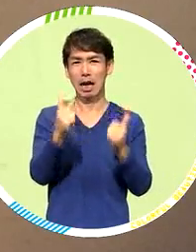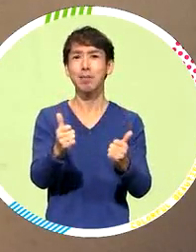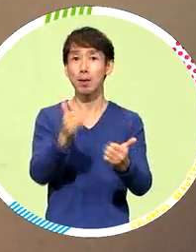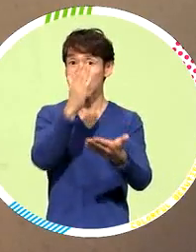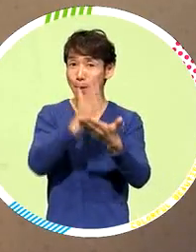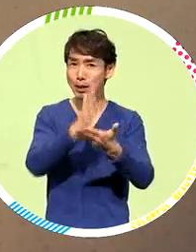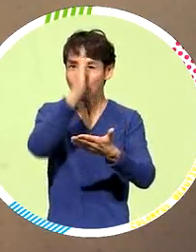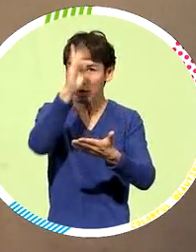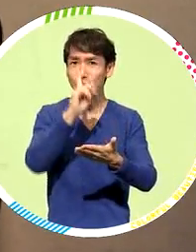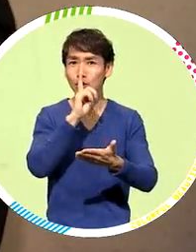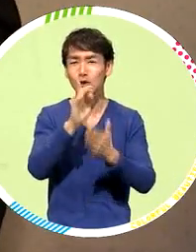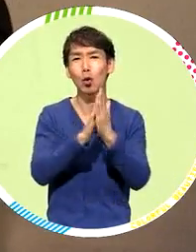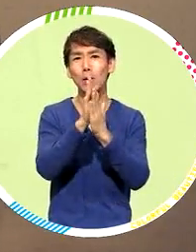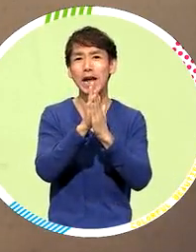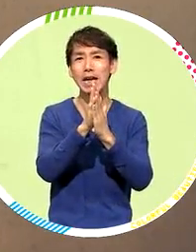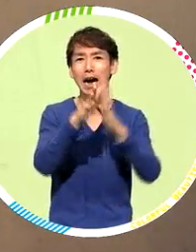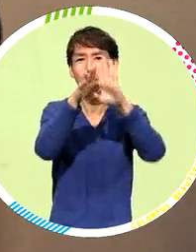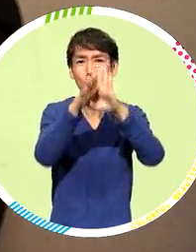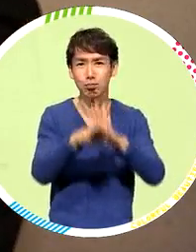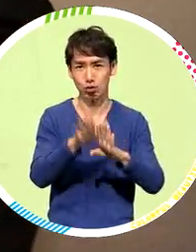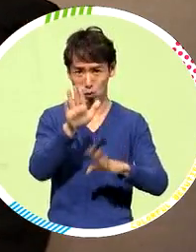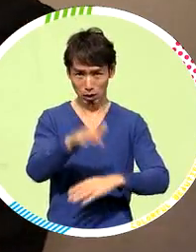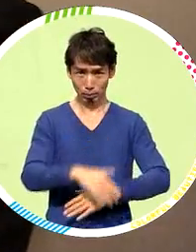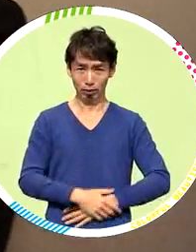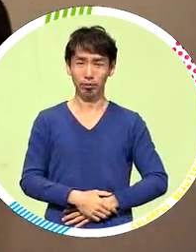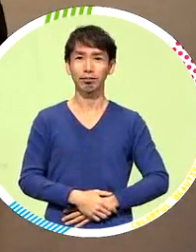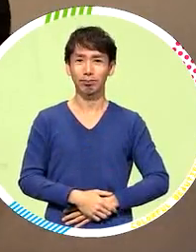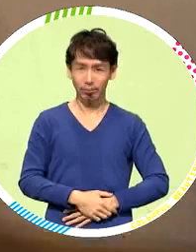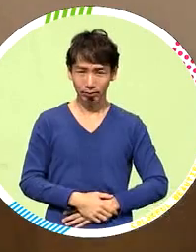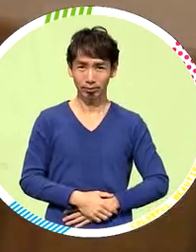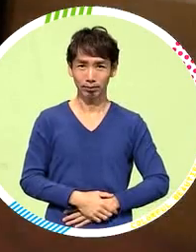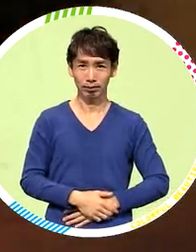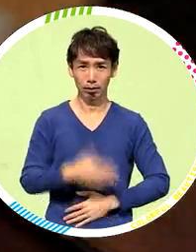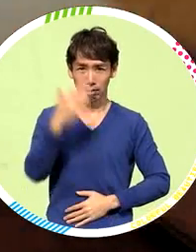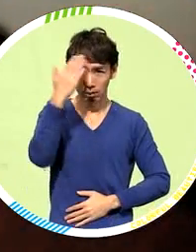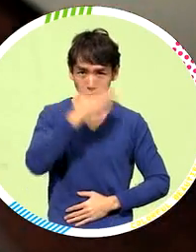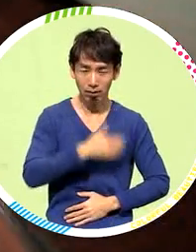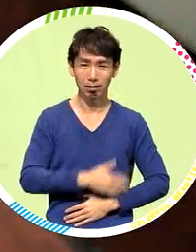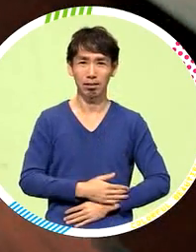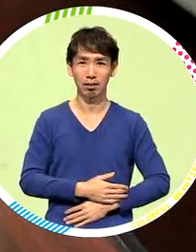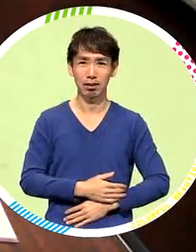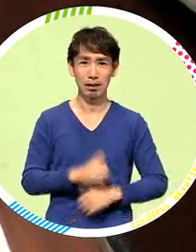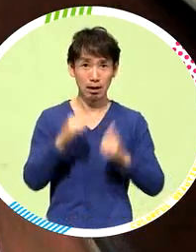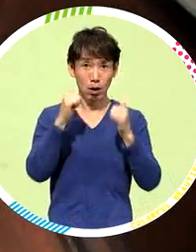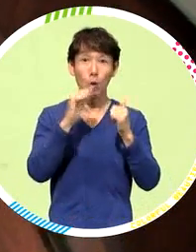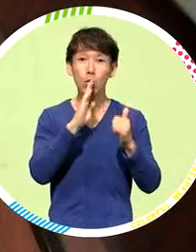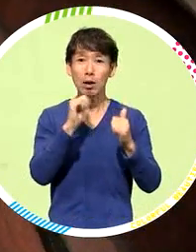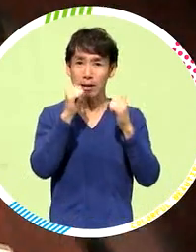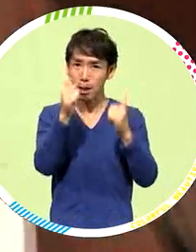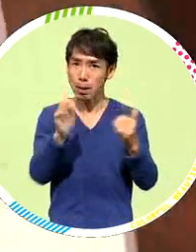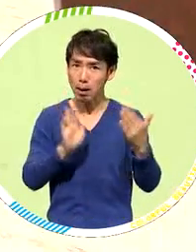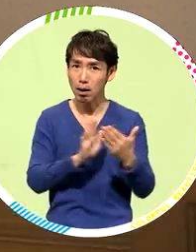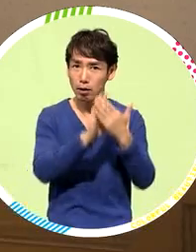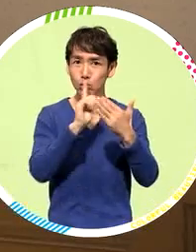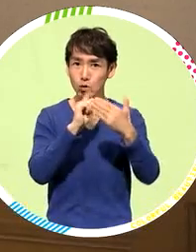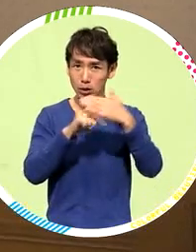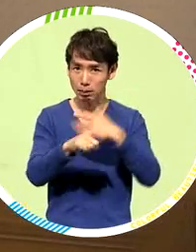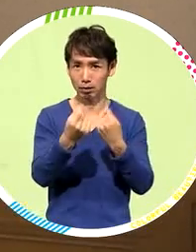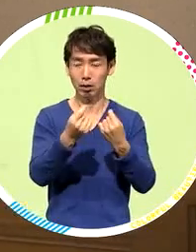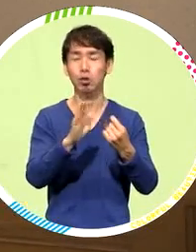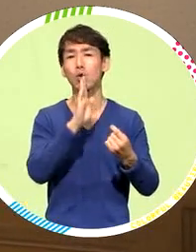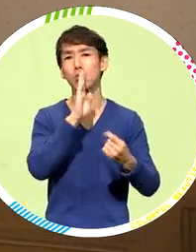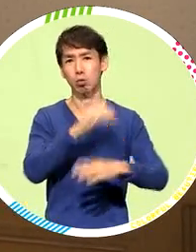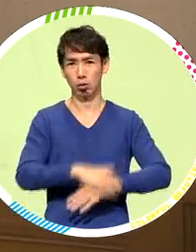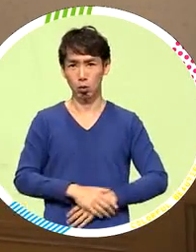てくださいっていうお願いの文書になるんですねそうなんだね裁判になりそうだったということですか本来